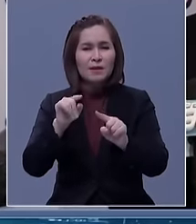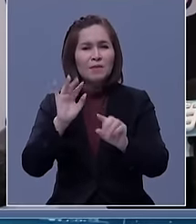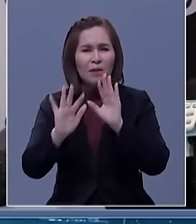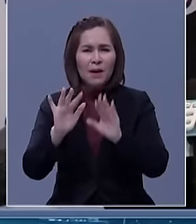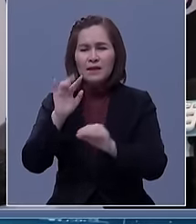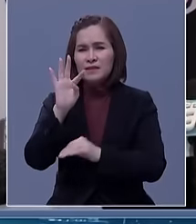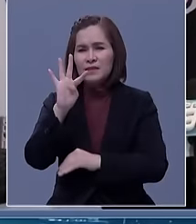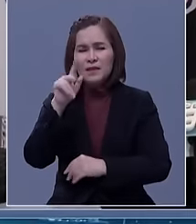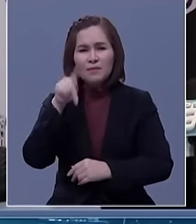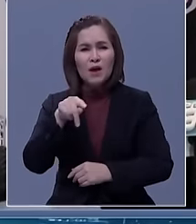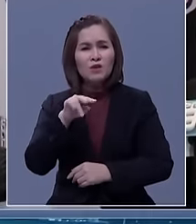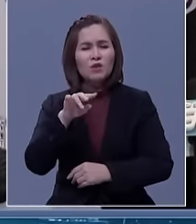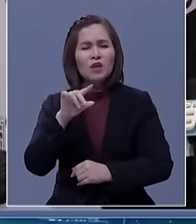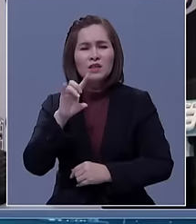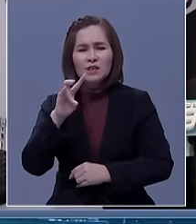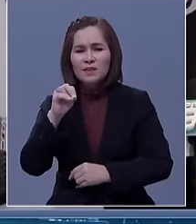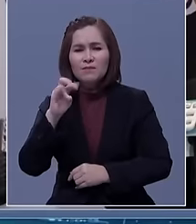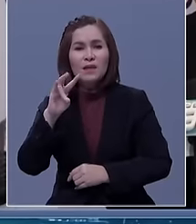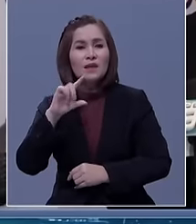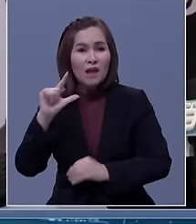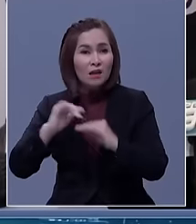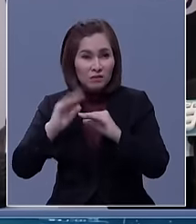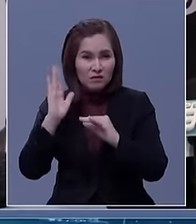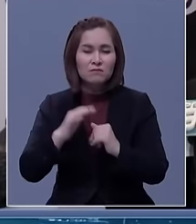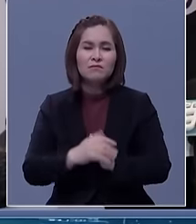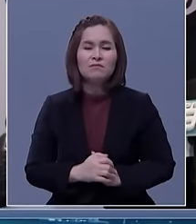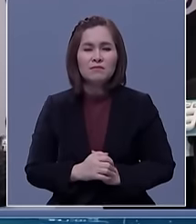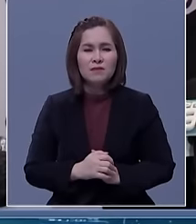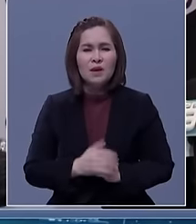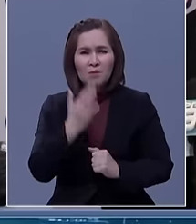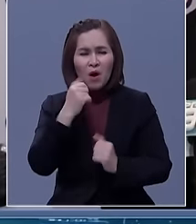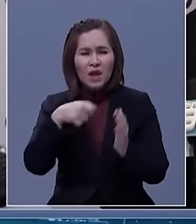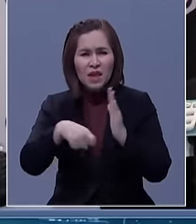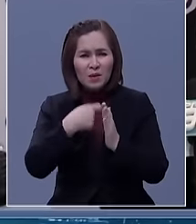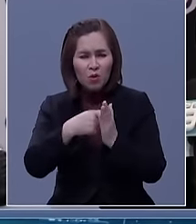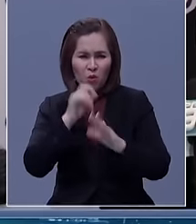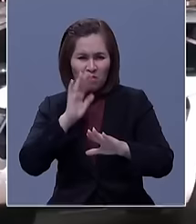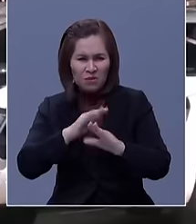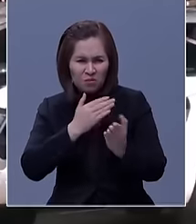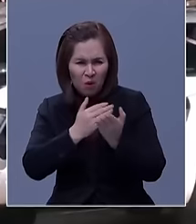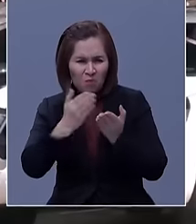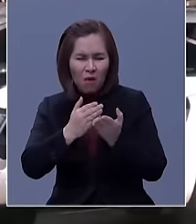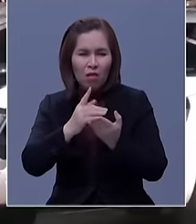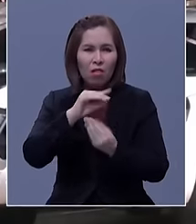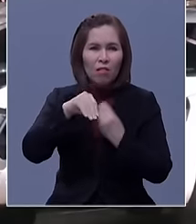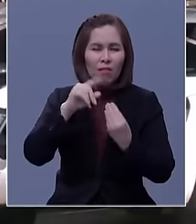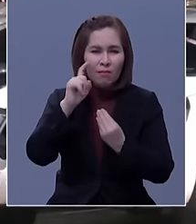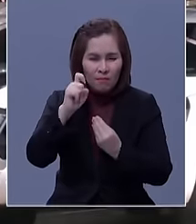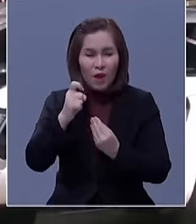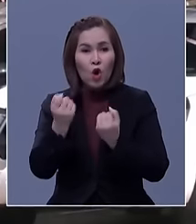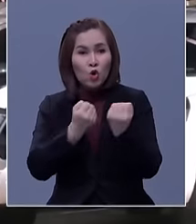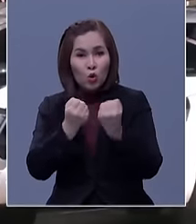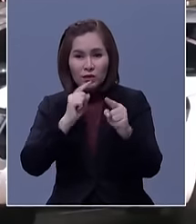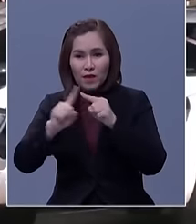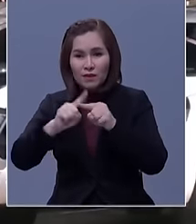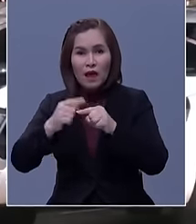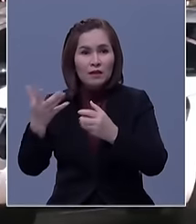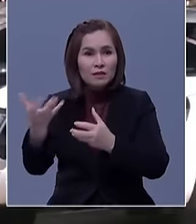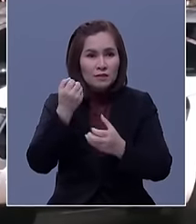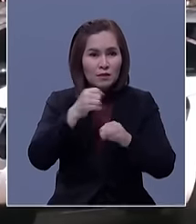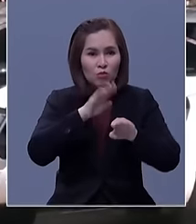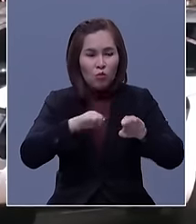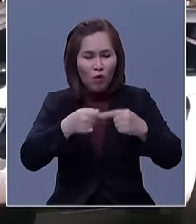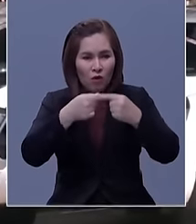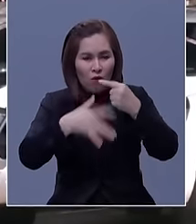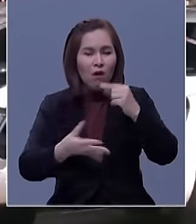77ล้านบาทเนื่องจากความสามารถในการชำระที่น้อยลงค่ะแล้วก็มีปริมาณรถในระบบที่ถูกยึดก็สูงขึ้น